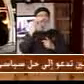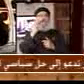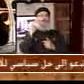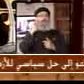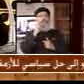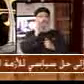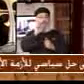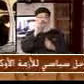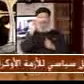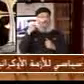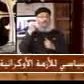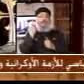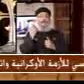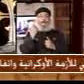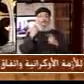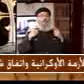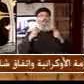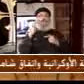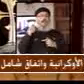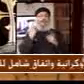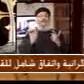كم عندك؟